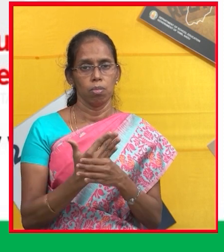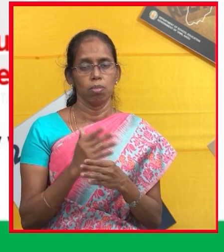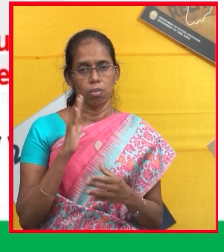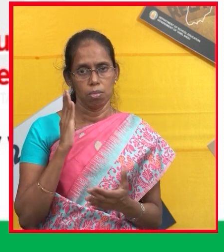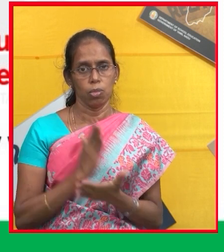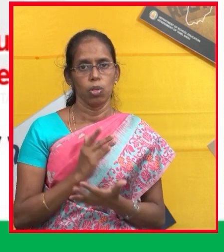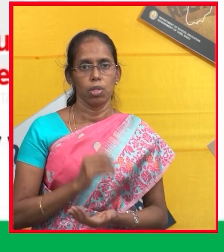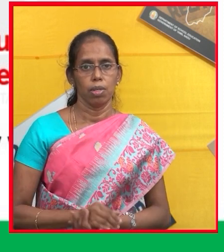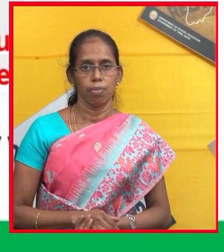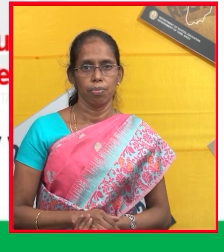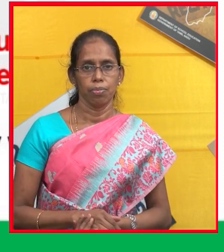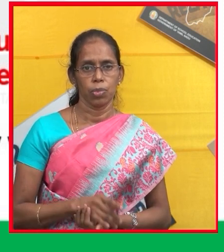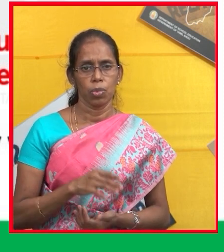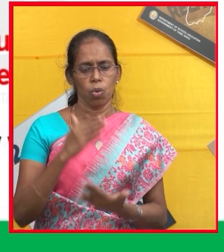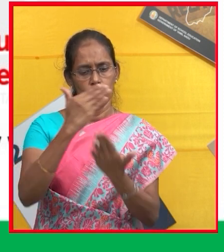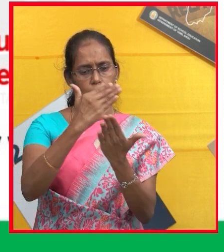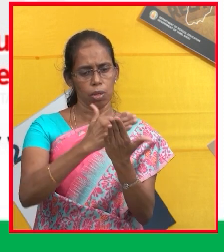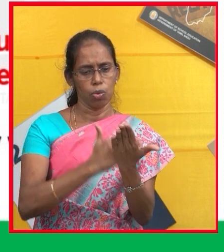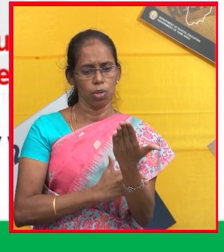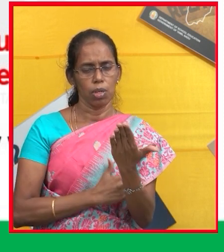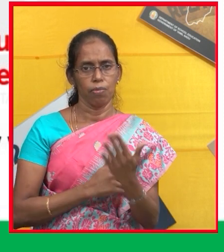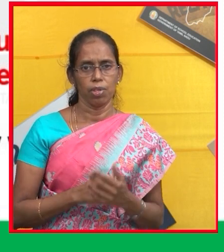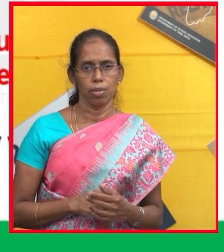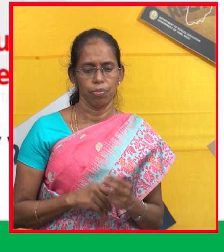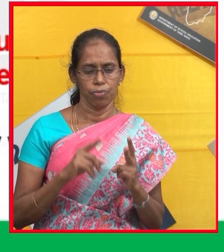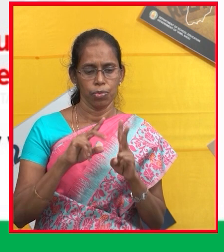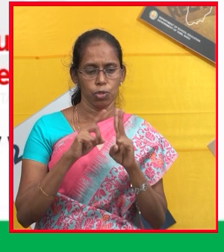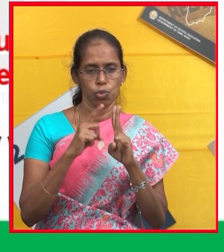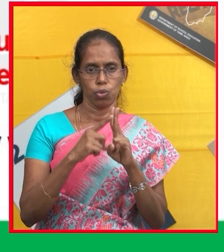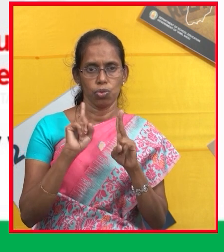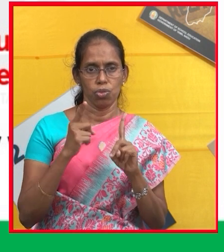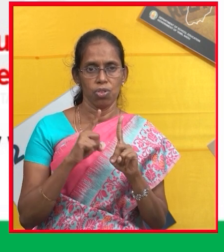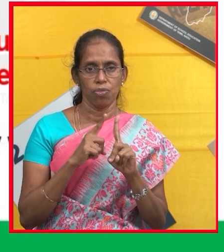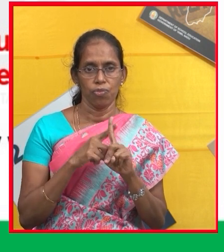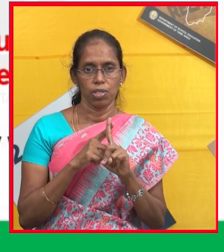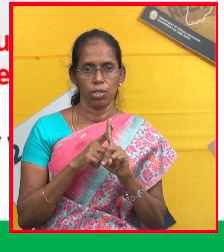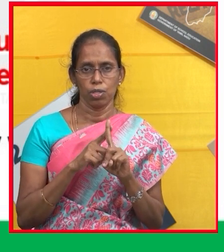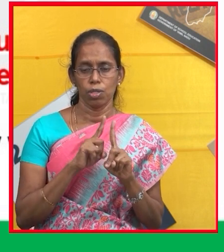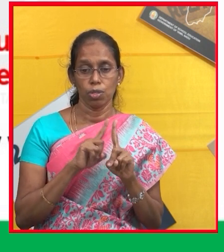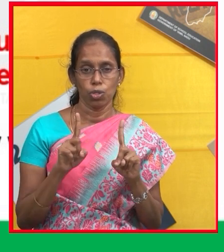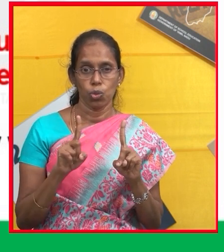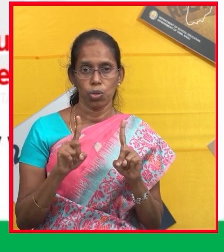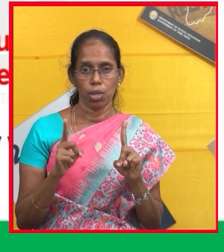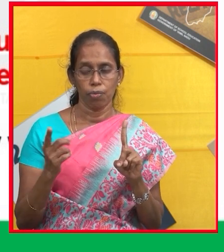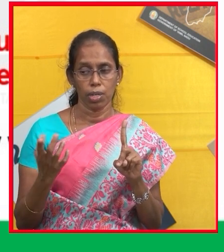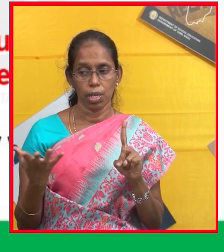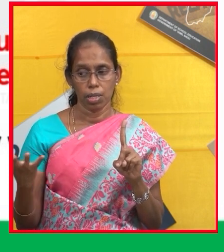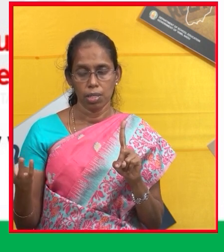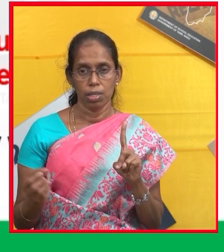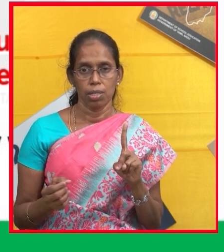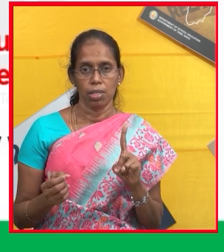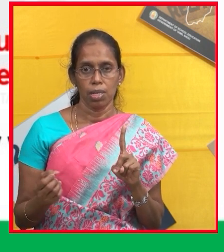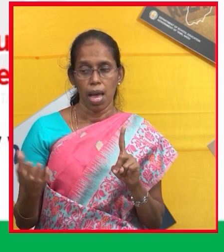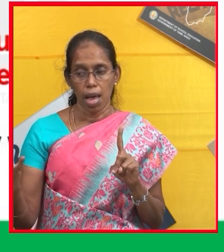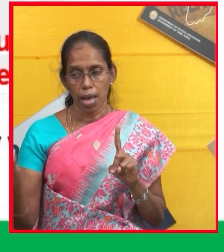ரிப்ளைலேருந்து தெரிஞ்சுக்கிறோம். வாட் வேர் த ரூல்ஸ் ஆஃப் சர்க்கம்நேவிகேஷன், என்னென்ன ரூல் கொடுத்துருந்தாங்கன்னு வார்த்திகா ஜோஷி சொல்லியிருக்காங்க. டோன்ட் ஹாவ் டு